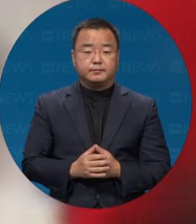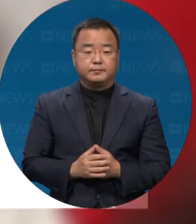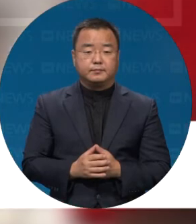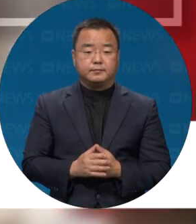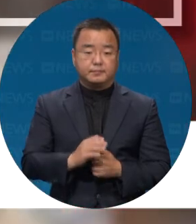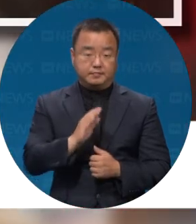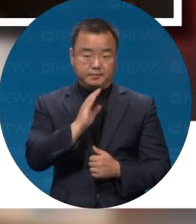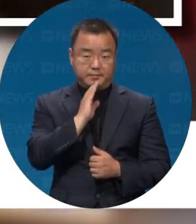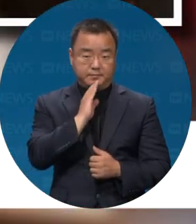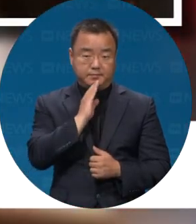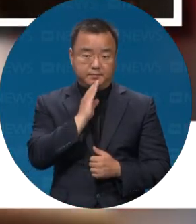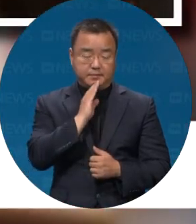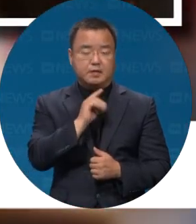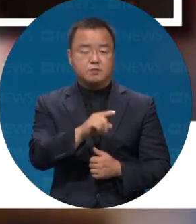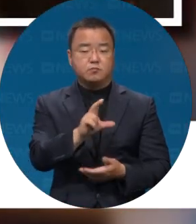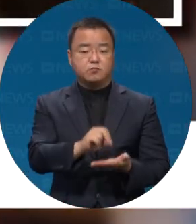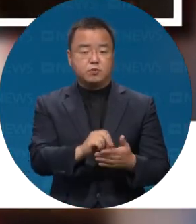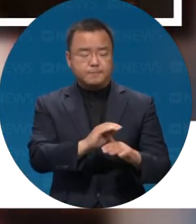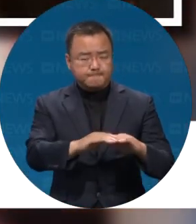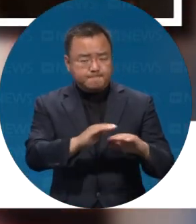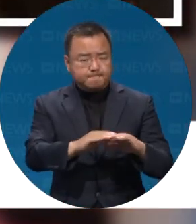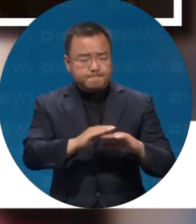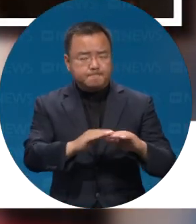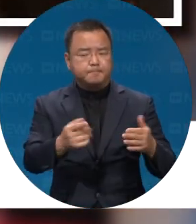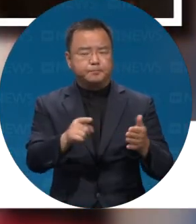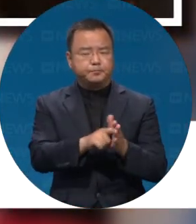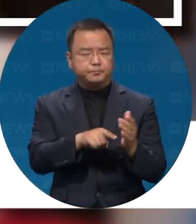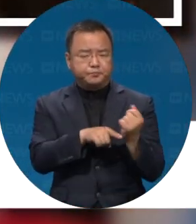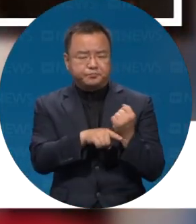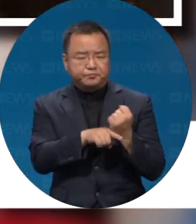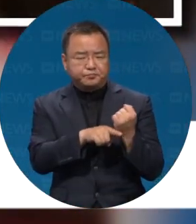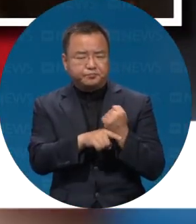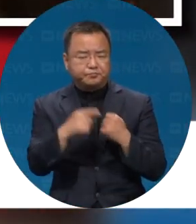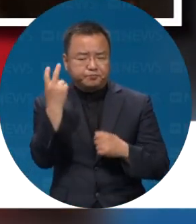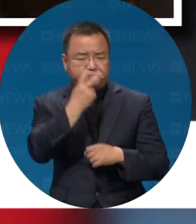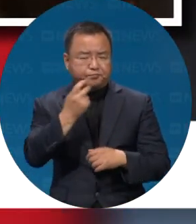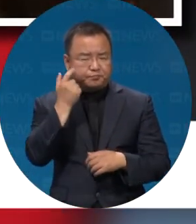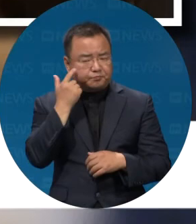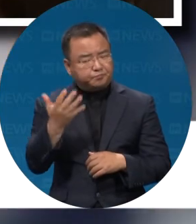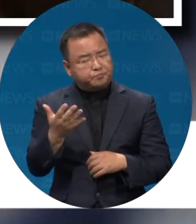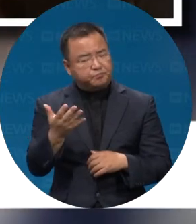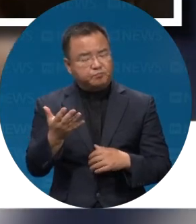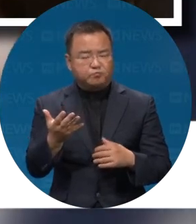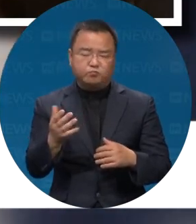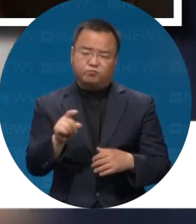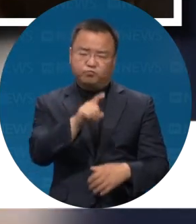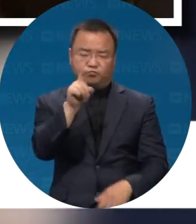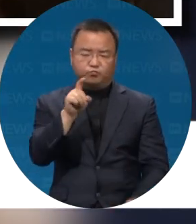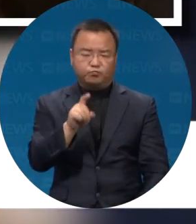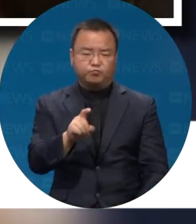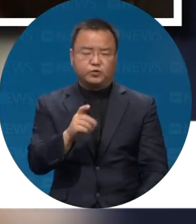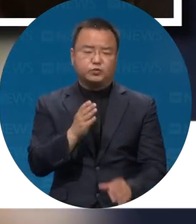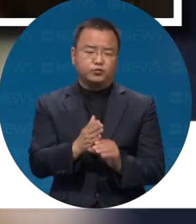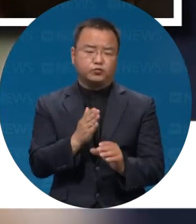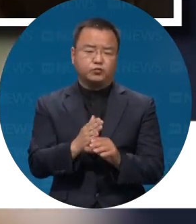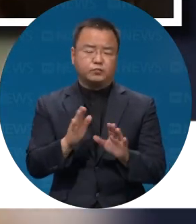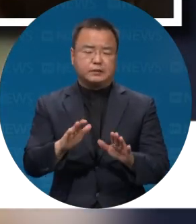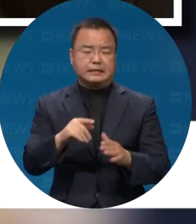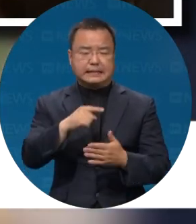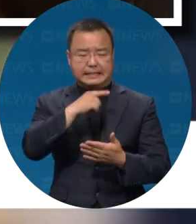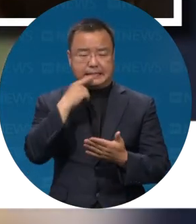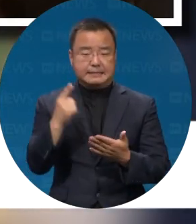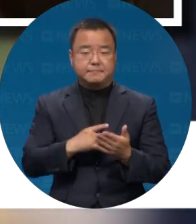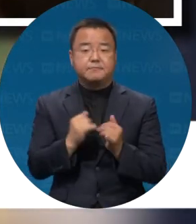정말 실제적으로 이 문제를 해결하기 위한 조차 로다 갔느냐 에서는 저는 퀘스천 마크가 열정이 있기 때문에 피해를 당한 사람들이